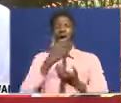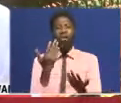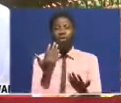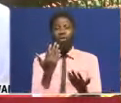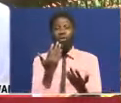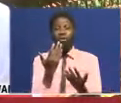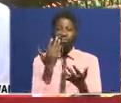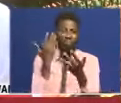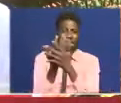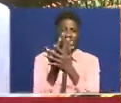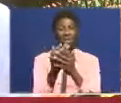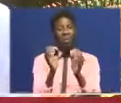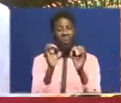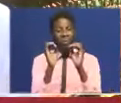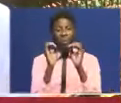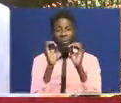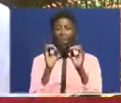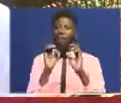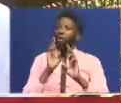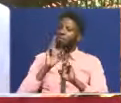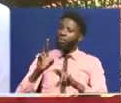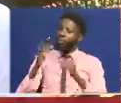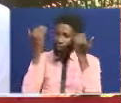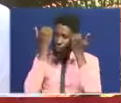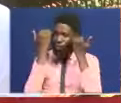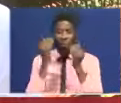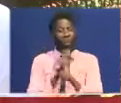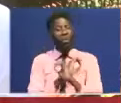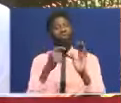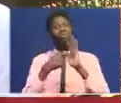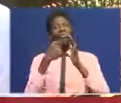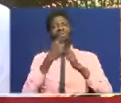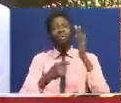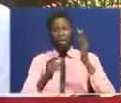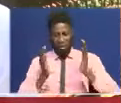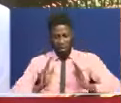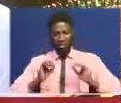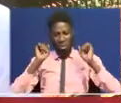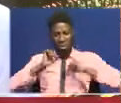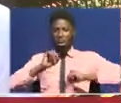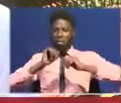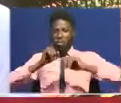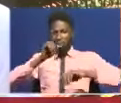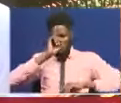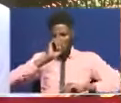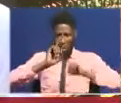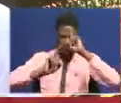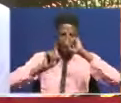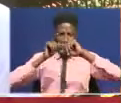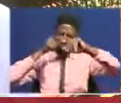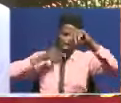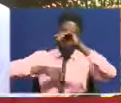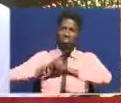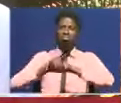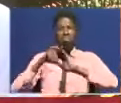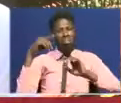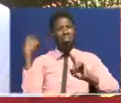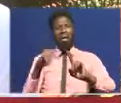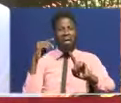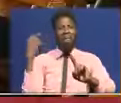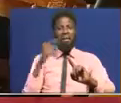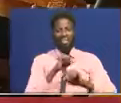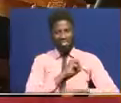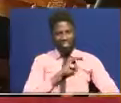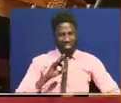prosecution done. So it paints a picture that someone can just walk in and beat up staff anywhere and nothing happens, which is